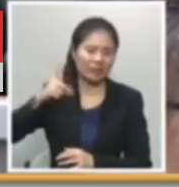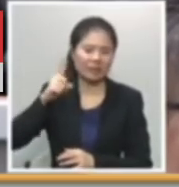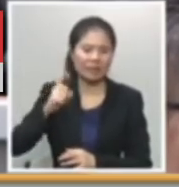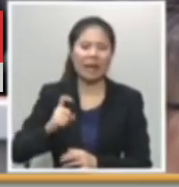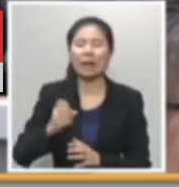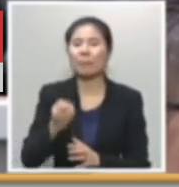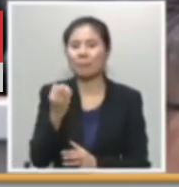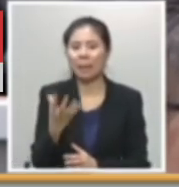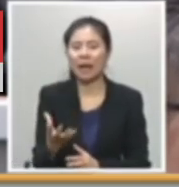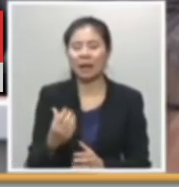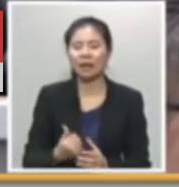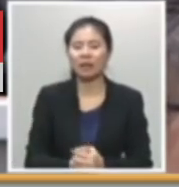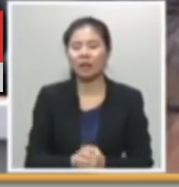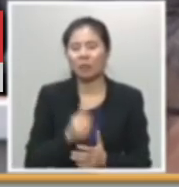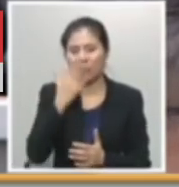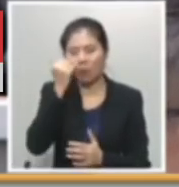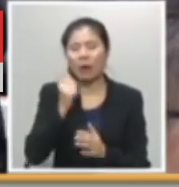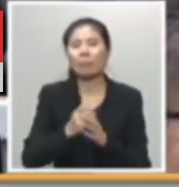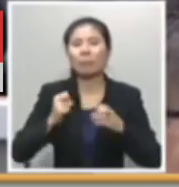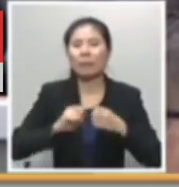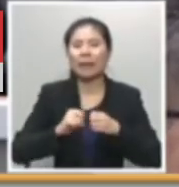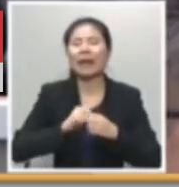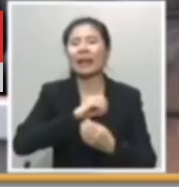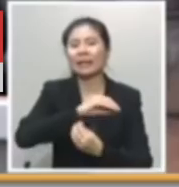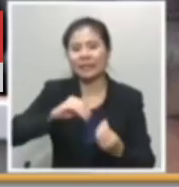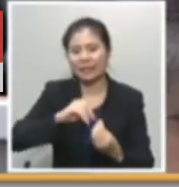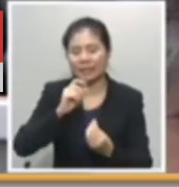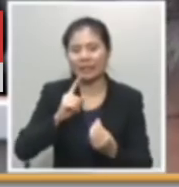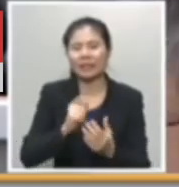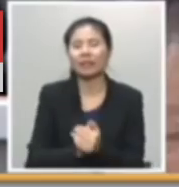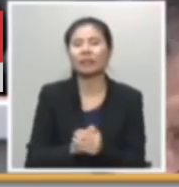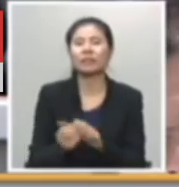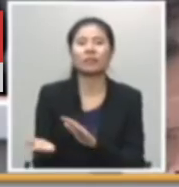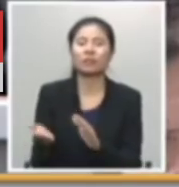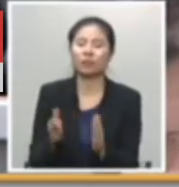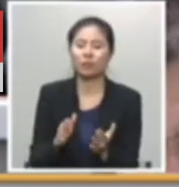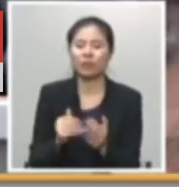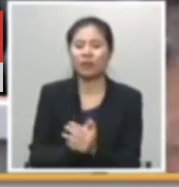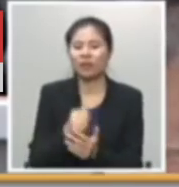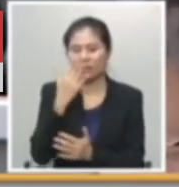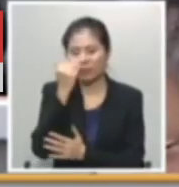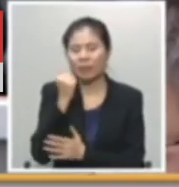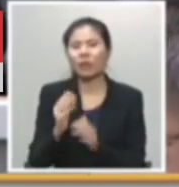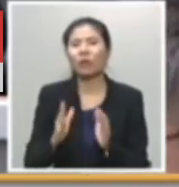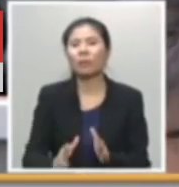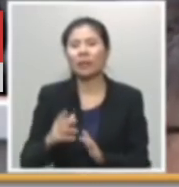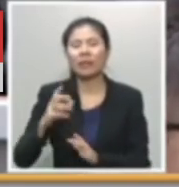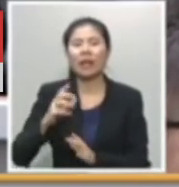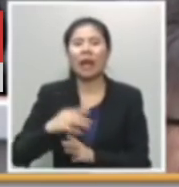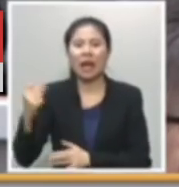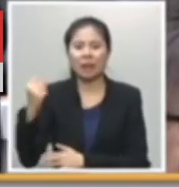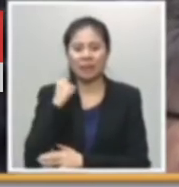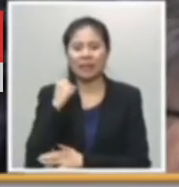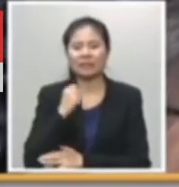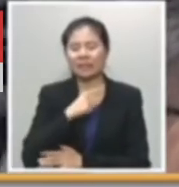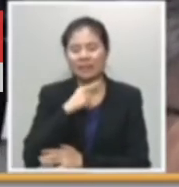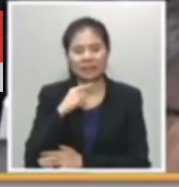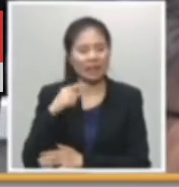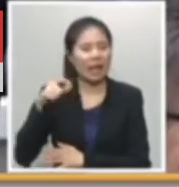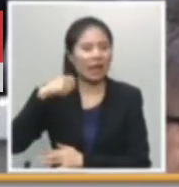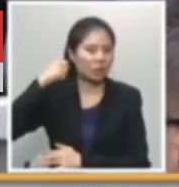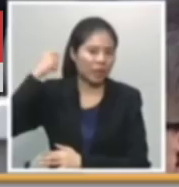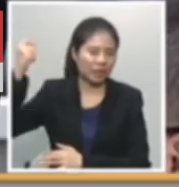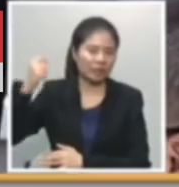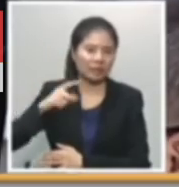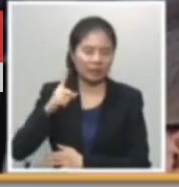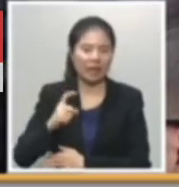เบือฝากด้วยนะแล้วก็เขายังฝากผมมาเดี๋ยวเมื่อไหร่ผู้มีอำนาจจะฆ่าตัวตายบ้างนี่คือสุดท้ายที่จะจบแล้ว